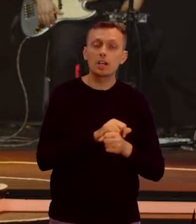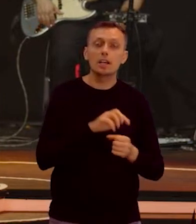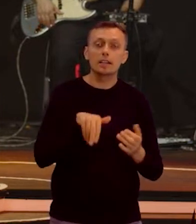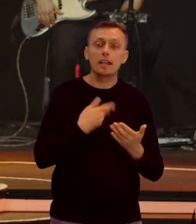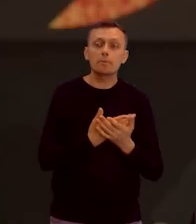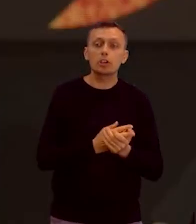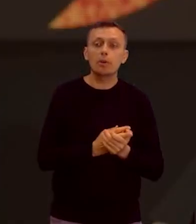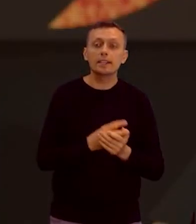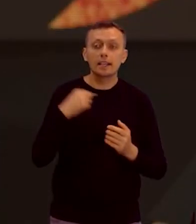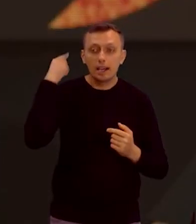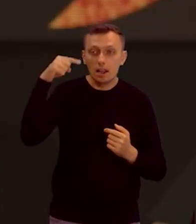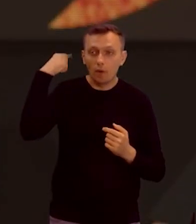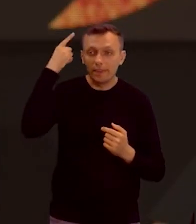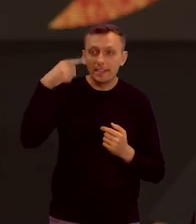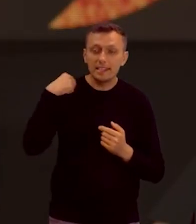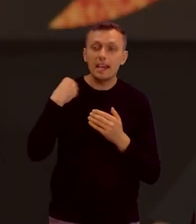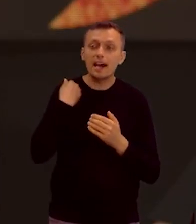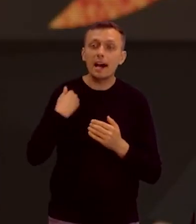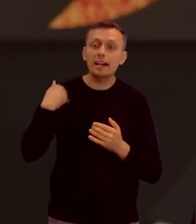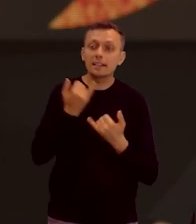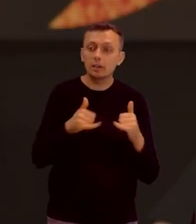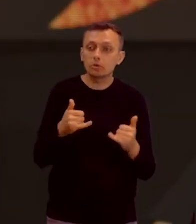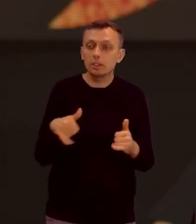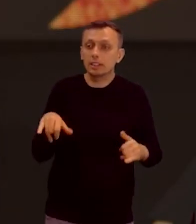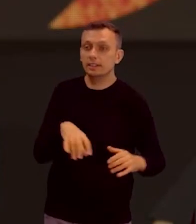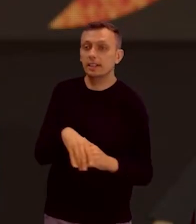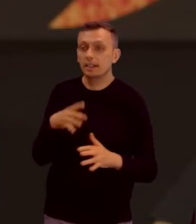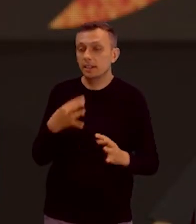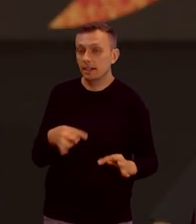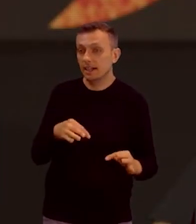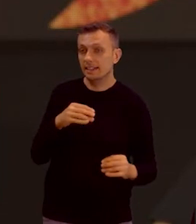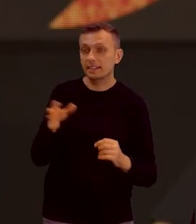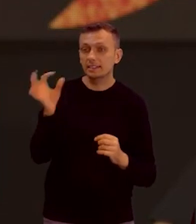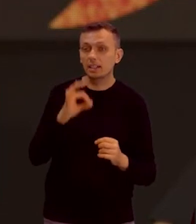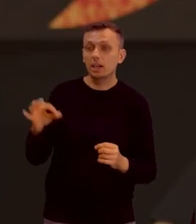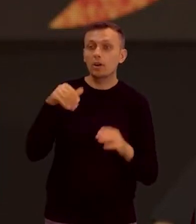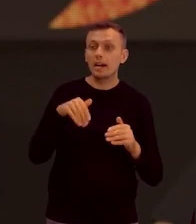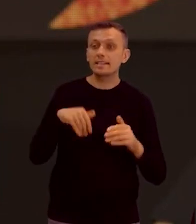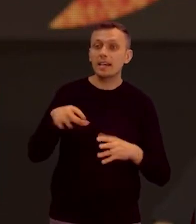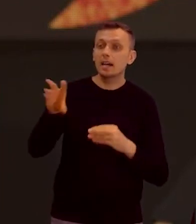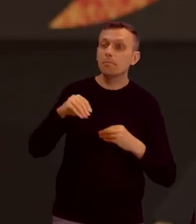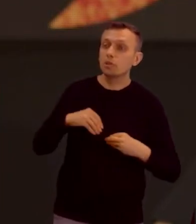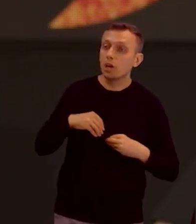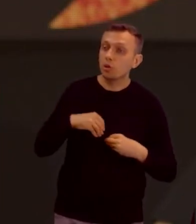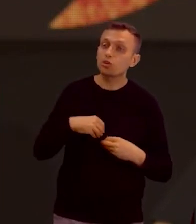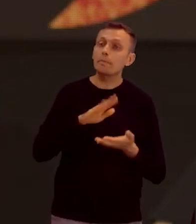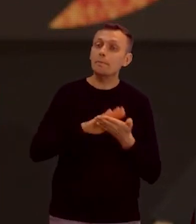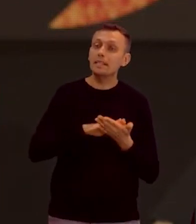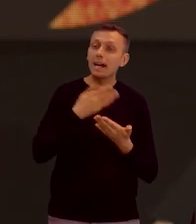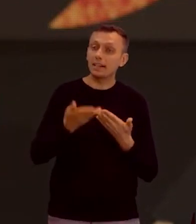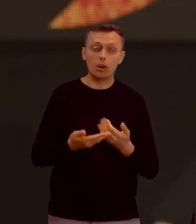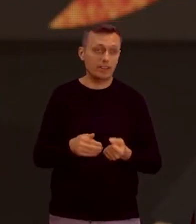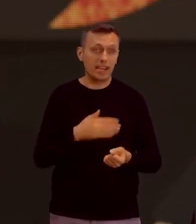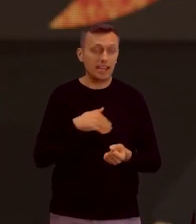no teraz dostaliśmy niezwykle zaszczytną, jeszcze nie nagrodę, na razie nominację. Ja się czuję